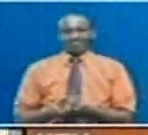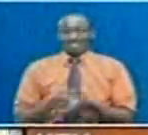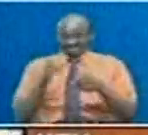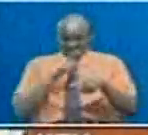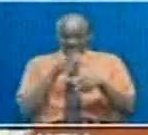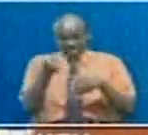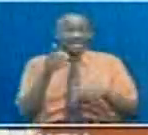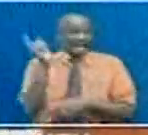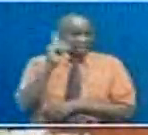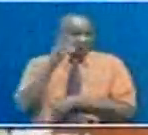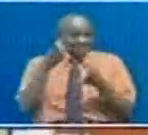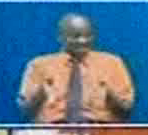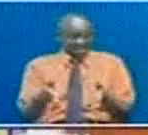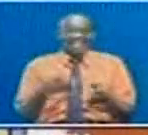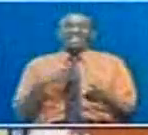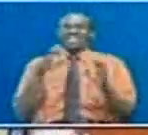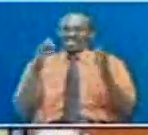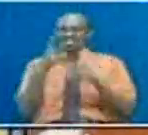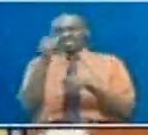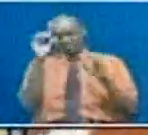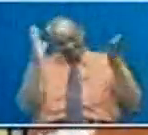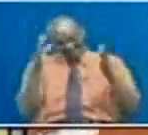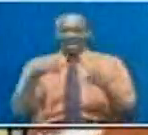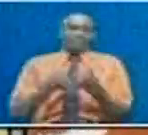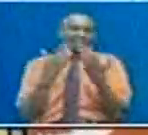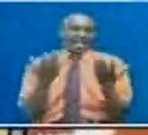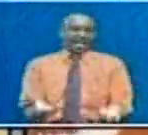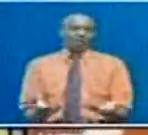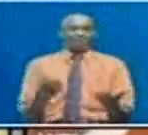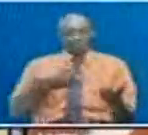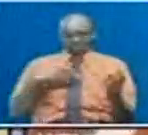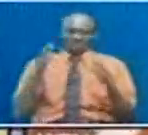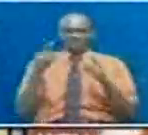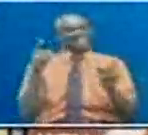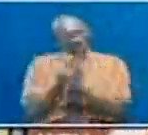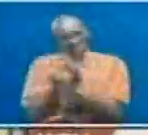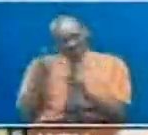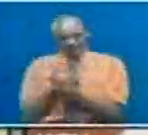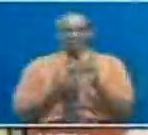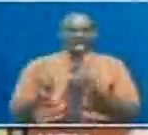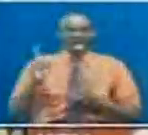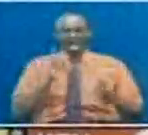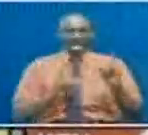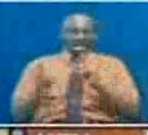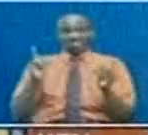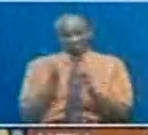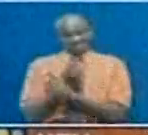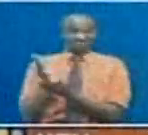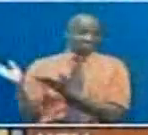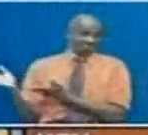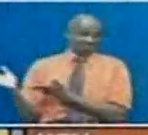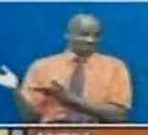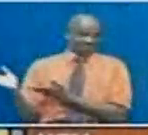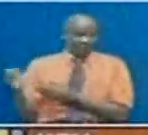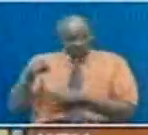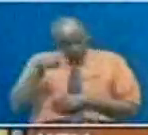Katika jiji la Nairobi, sherehe za Krismasi za mwaka huu zilisherekewa kwa mbwembwe na mitindo aina yake.